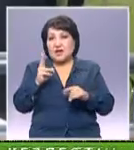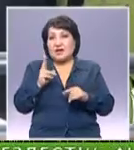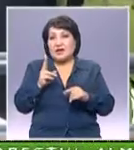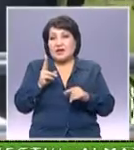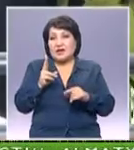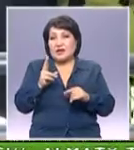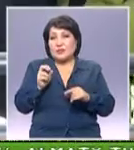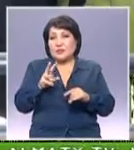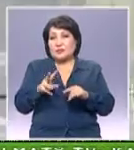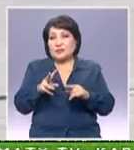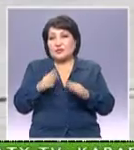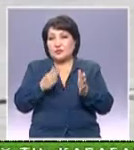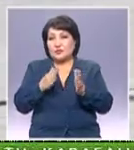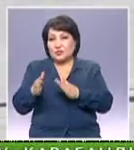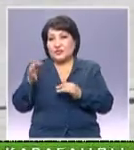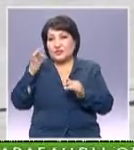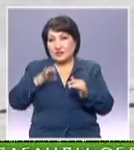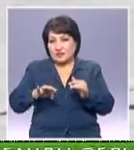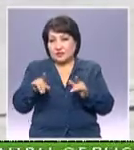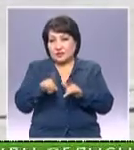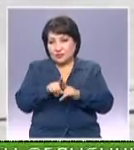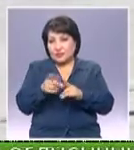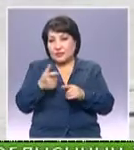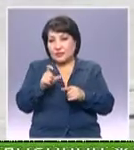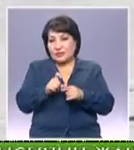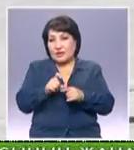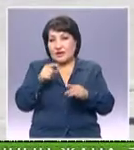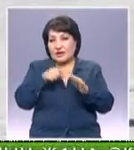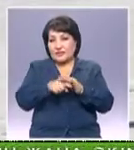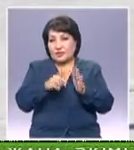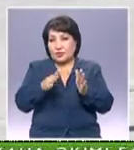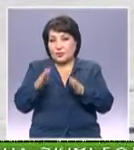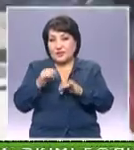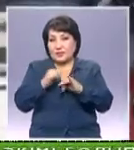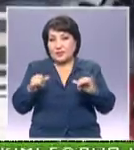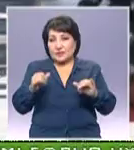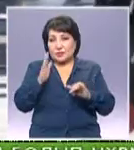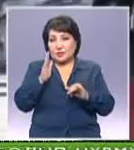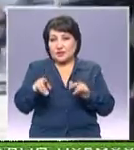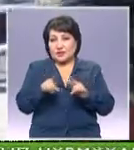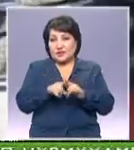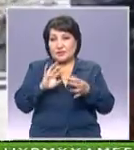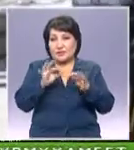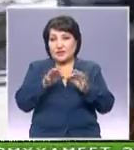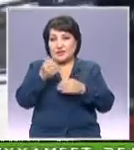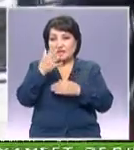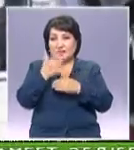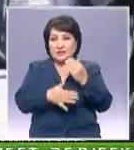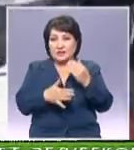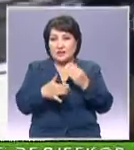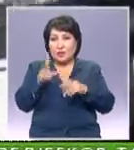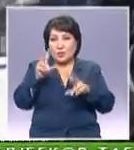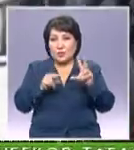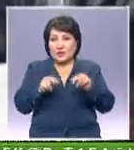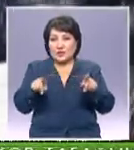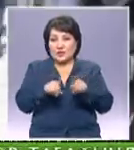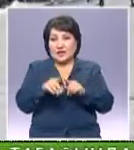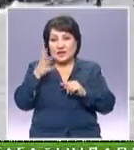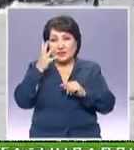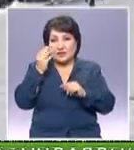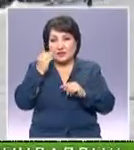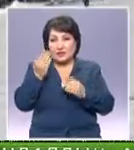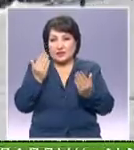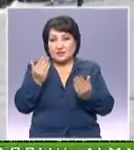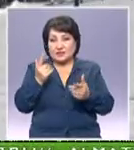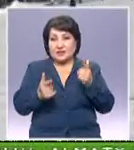қан жүгіртетін жүйе, көлік инфрақұрылымы дамитын болады. Тілге тие кетсек, олимпиада астанасына үміткер ретінде Алматы туралы қазіргі таңда